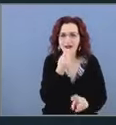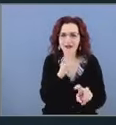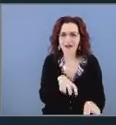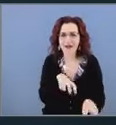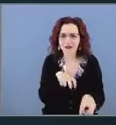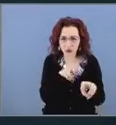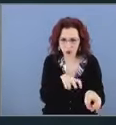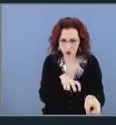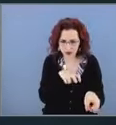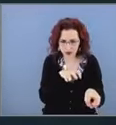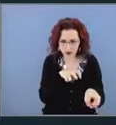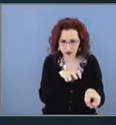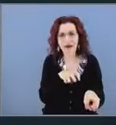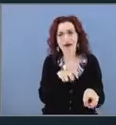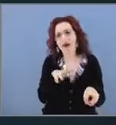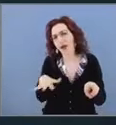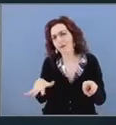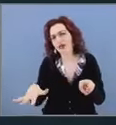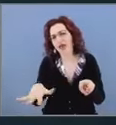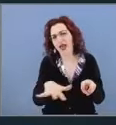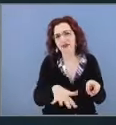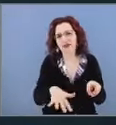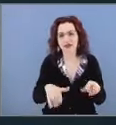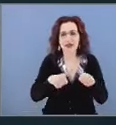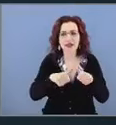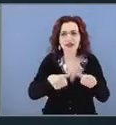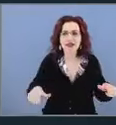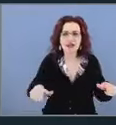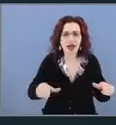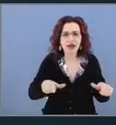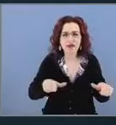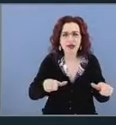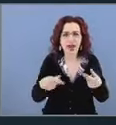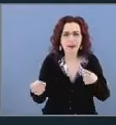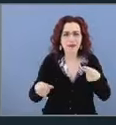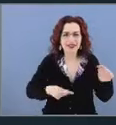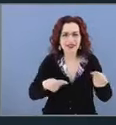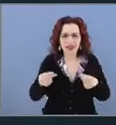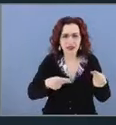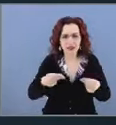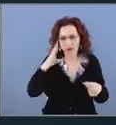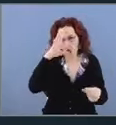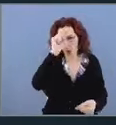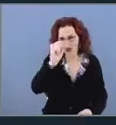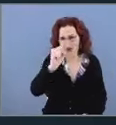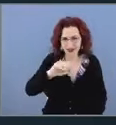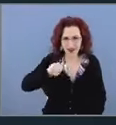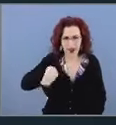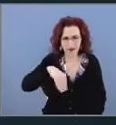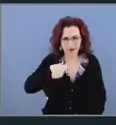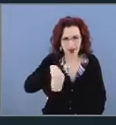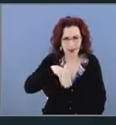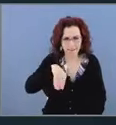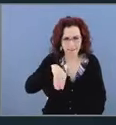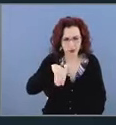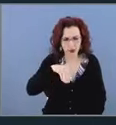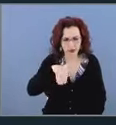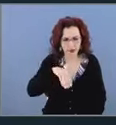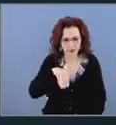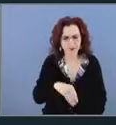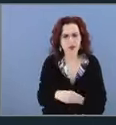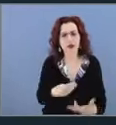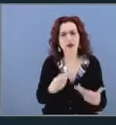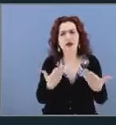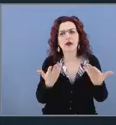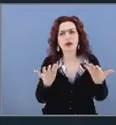sede amministrativa invece l'Università di Napoli. Ecco, perché è importante dare